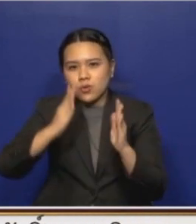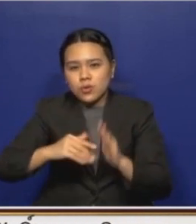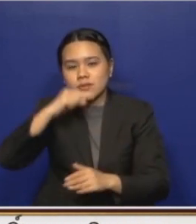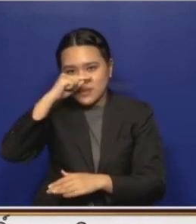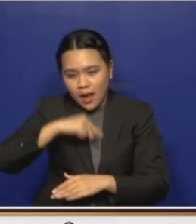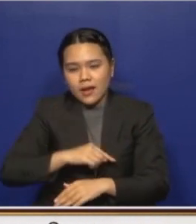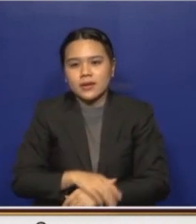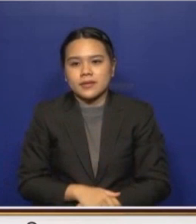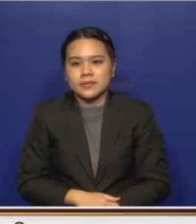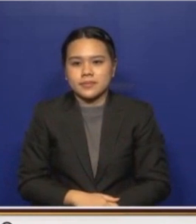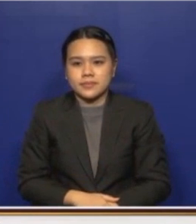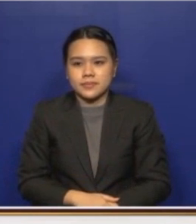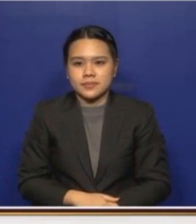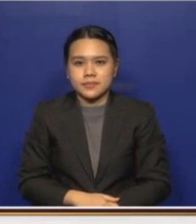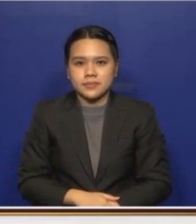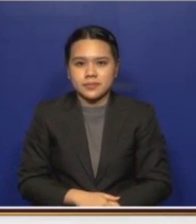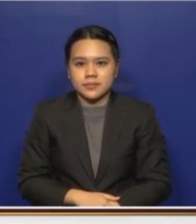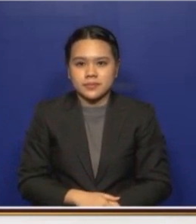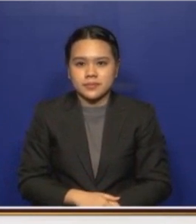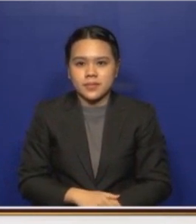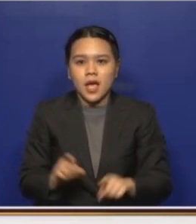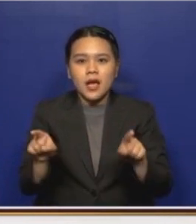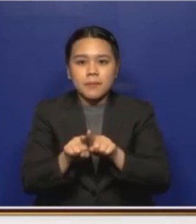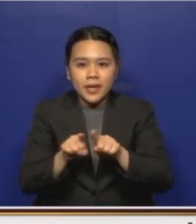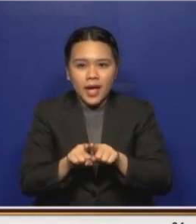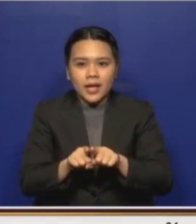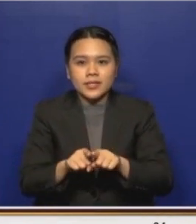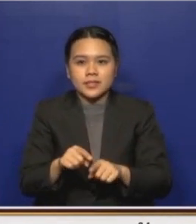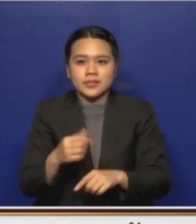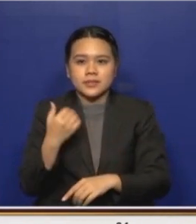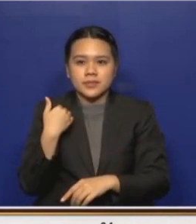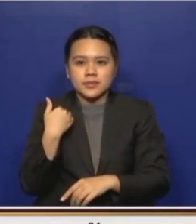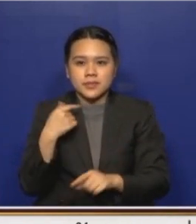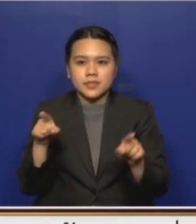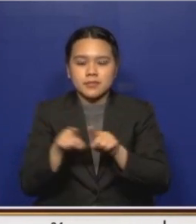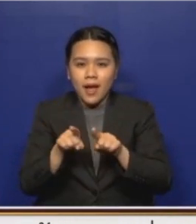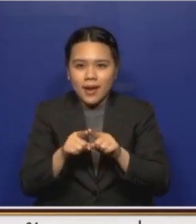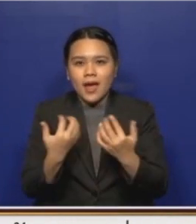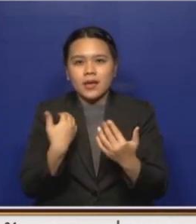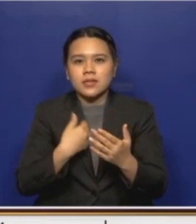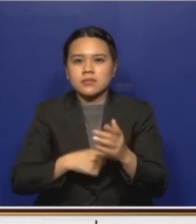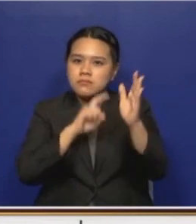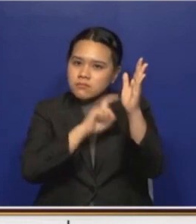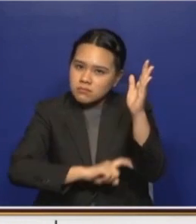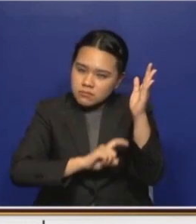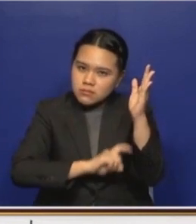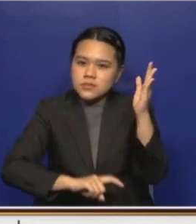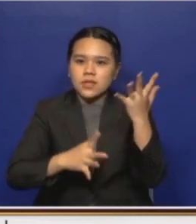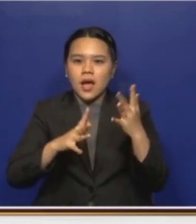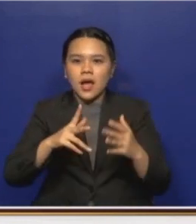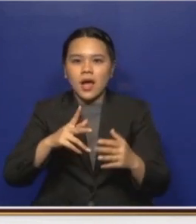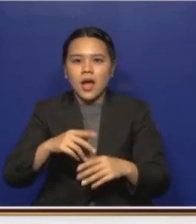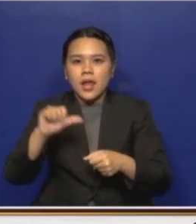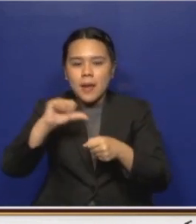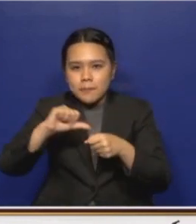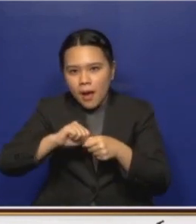อ้อยลำไยทุเรียนเราไม่เหลือแล้วฮะถ้าตรงนี้ยังไม่คุมอีกนะฮะเราก็จะไม่เหลืออะ